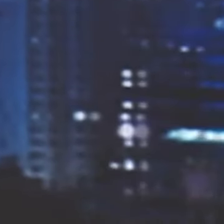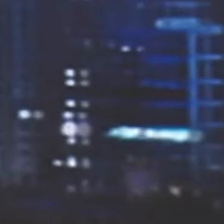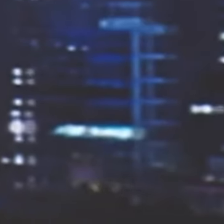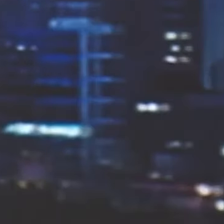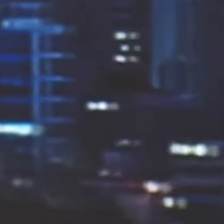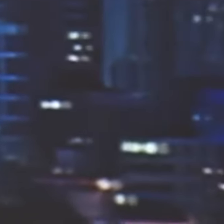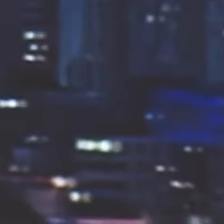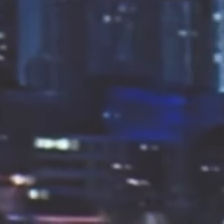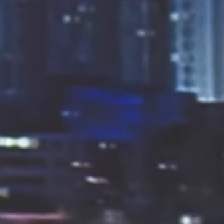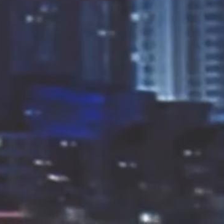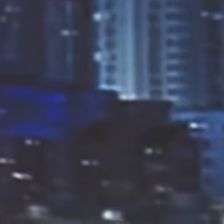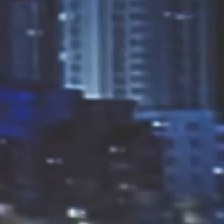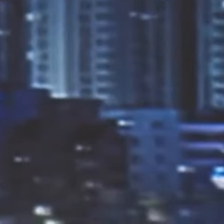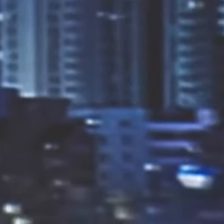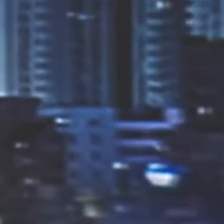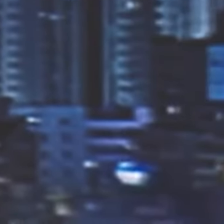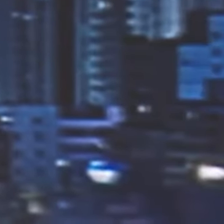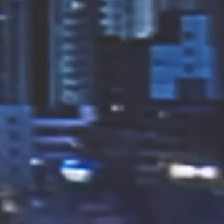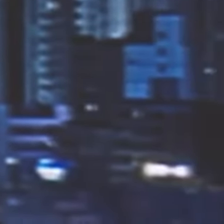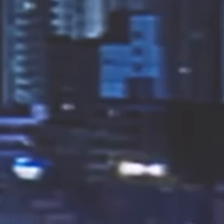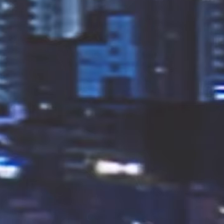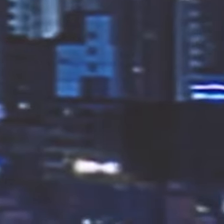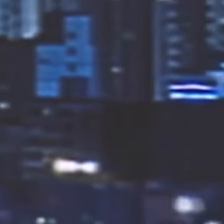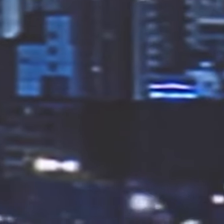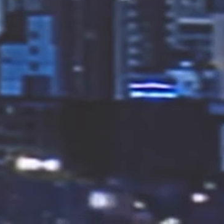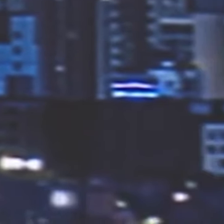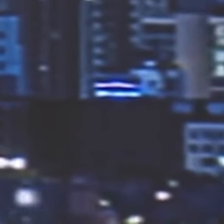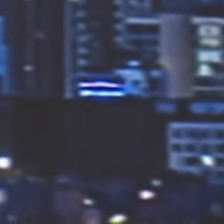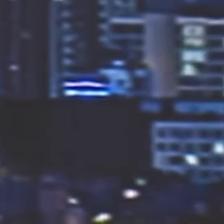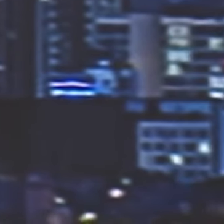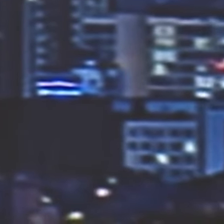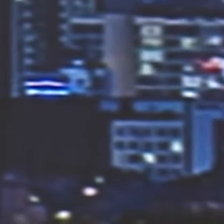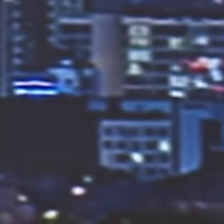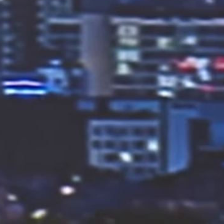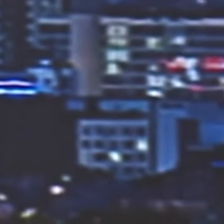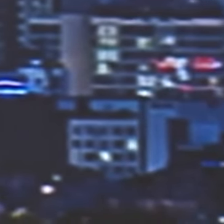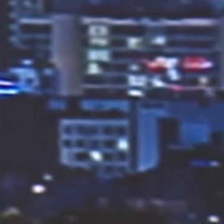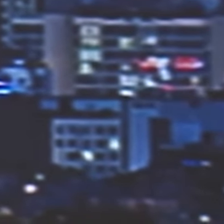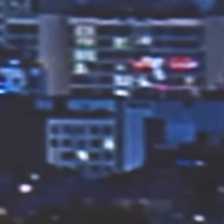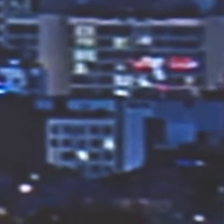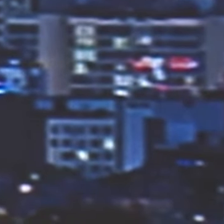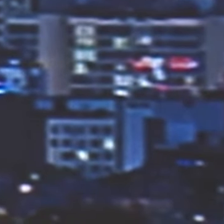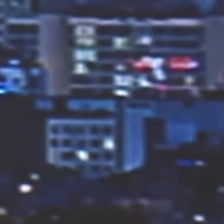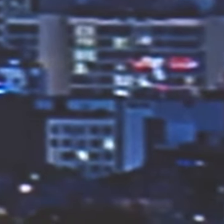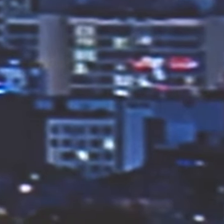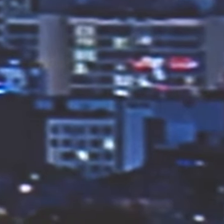시청해 주신 여러분 고맙습니다 저희는 저녁 6시 50분 뉴스 룸에서 뵙겠습니다